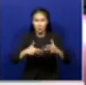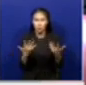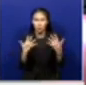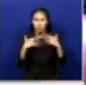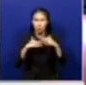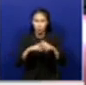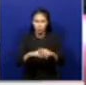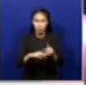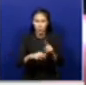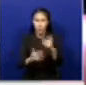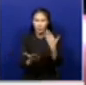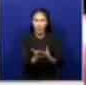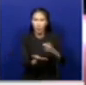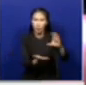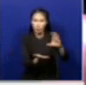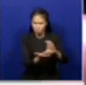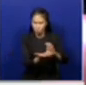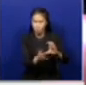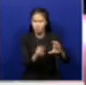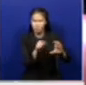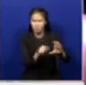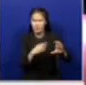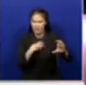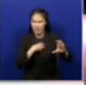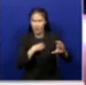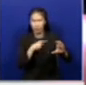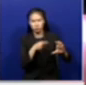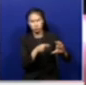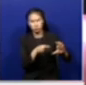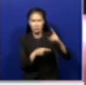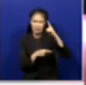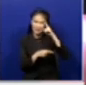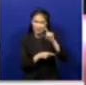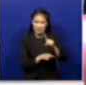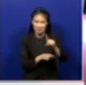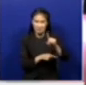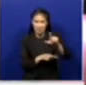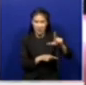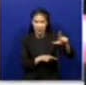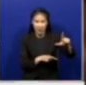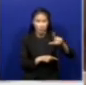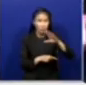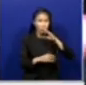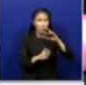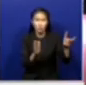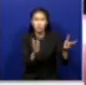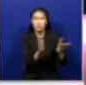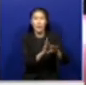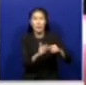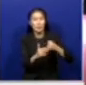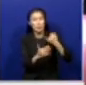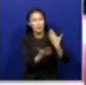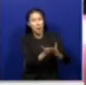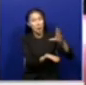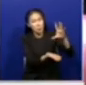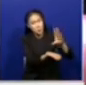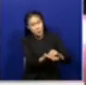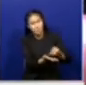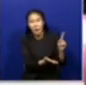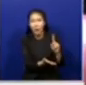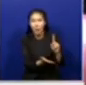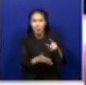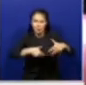กับการใช้งบก้อนนี้จริงๆเพราะว่าไม่ว่าจุดจบของการใช้งบจะเป็นอย่างไรประชาชนทุกคน